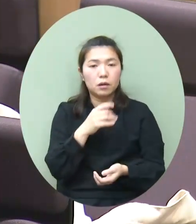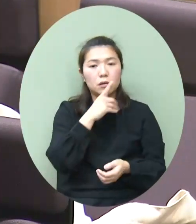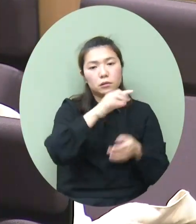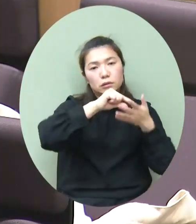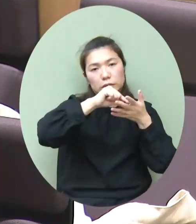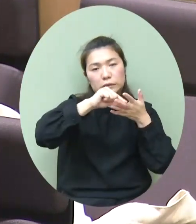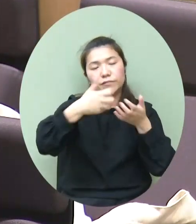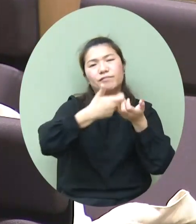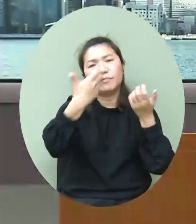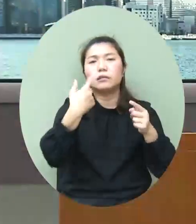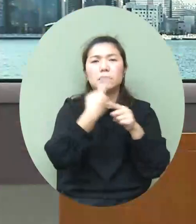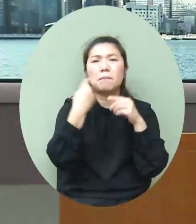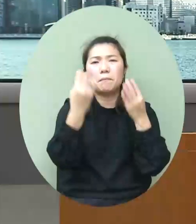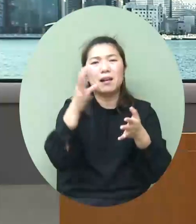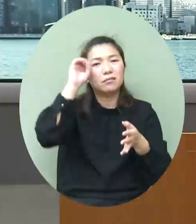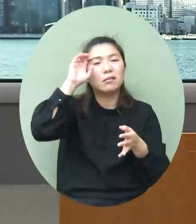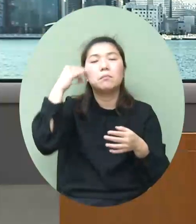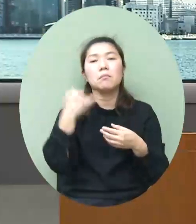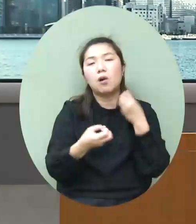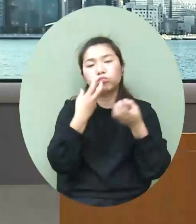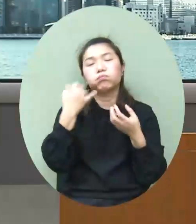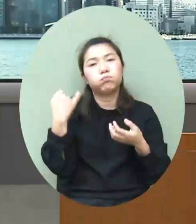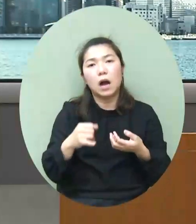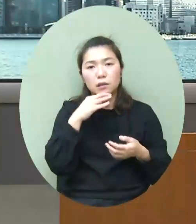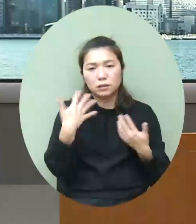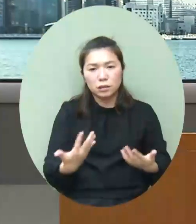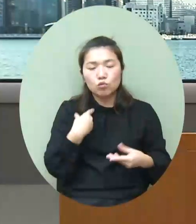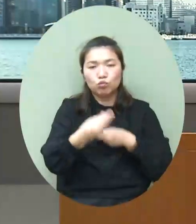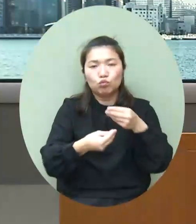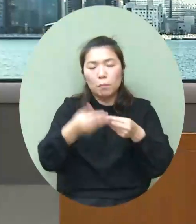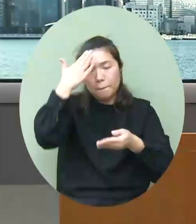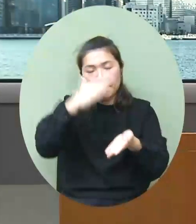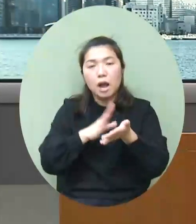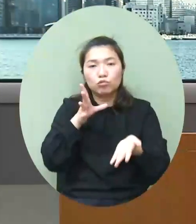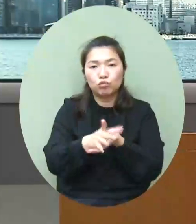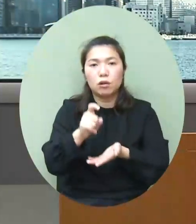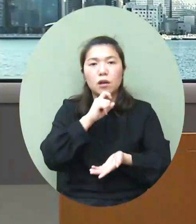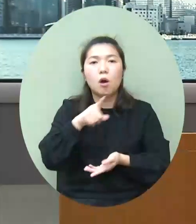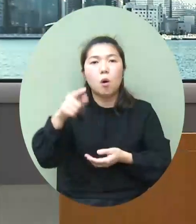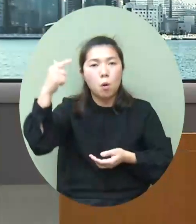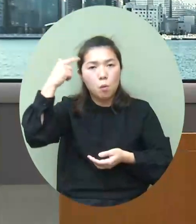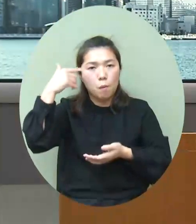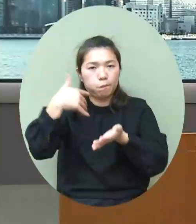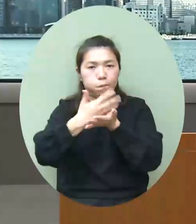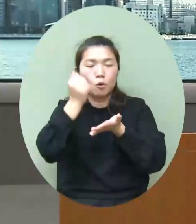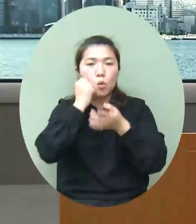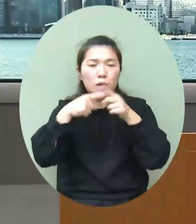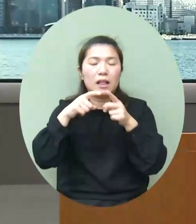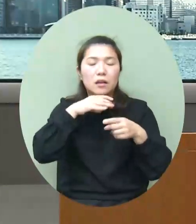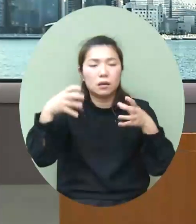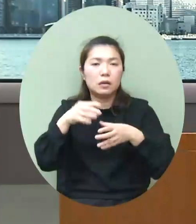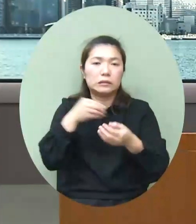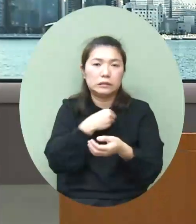面？院舍分隔等等，我未必能给太多的意见。我们有传染病专家，也有医